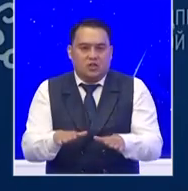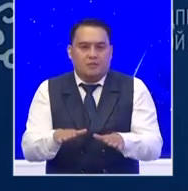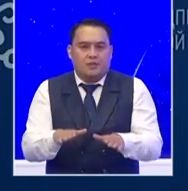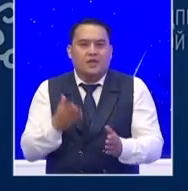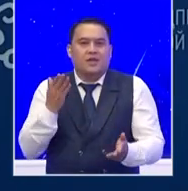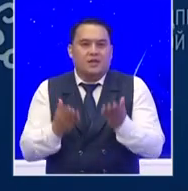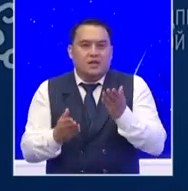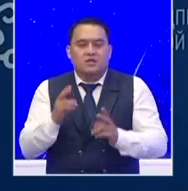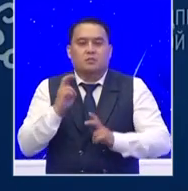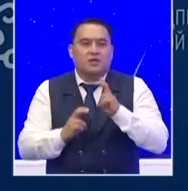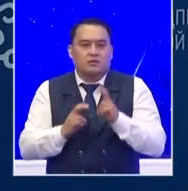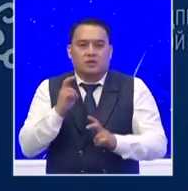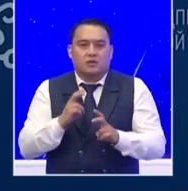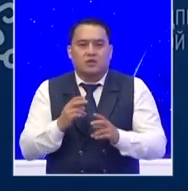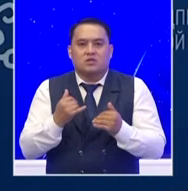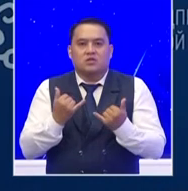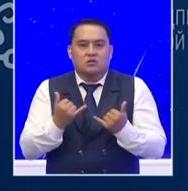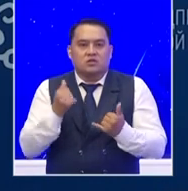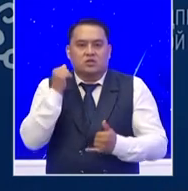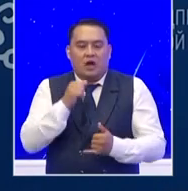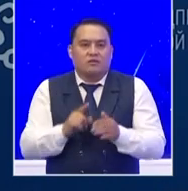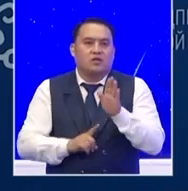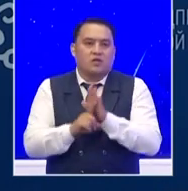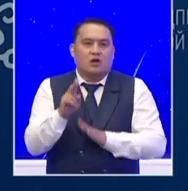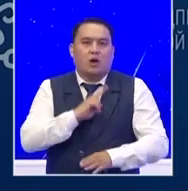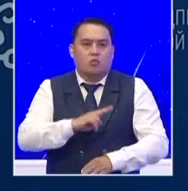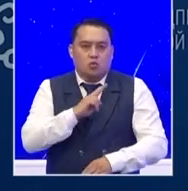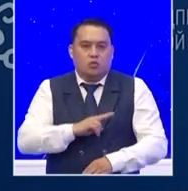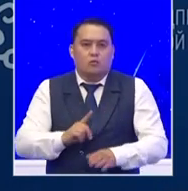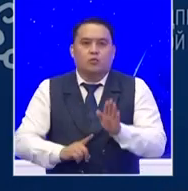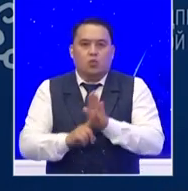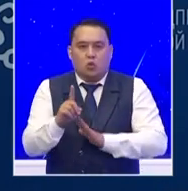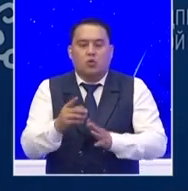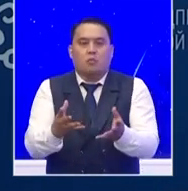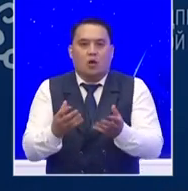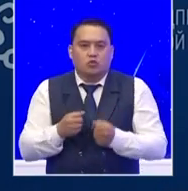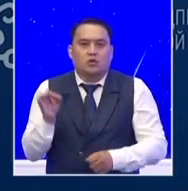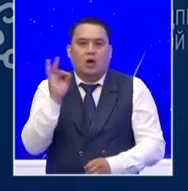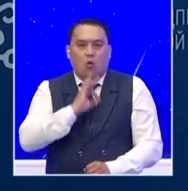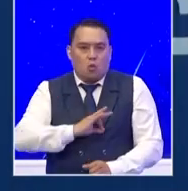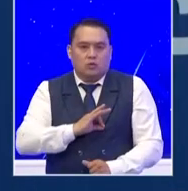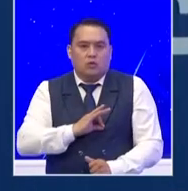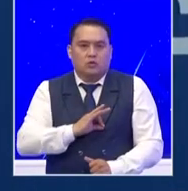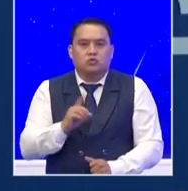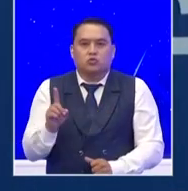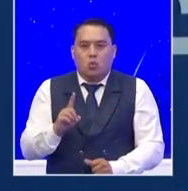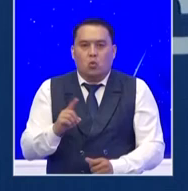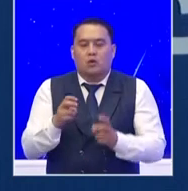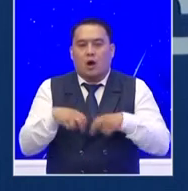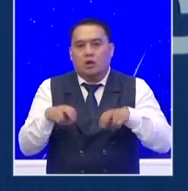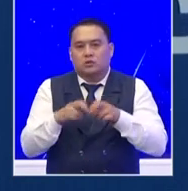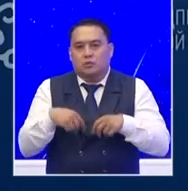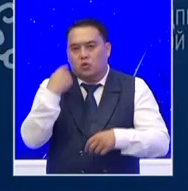есть если предприятие не сегодня-завтра заработает, и не сегодня-завтра оно сразу начнет получать доходы, то с учетом этого будет